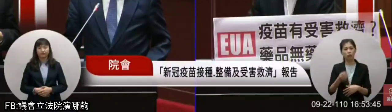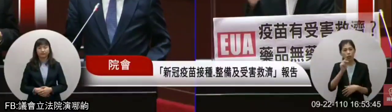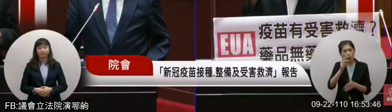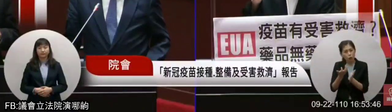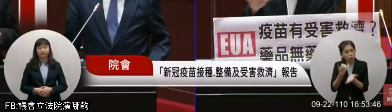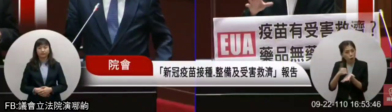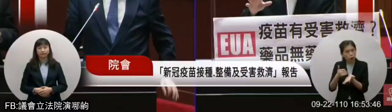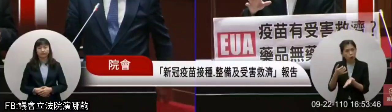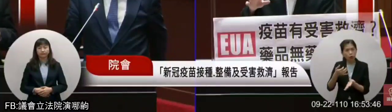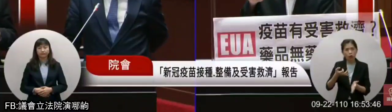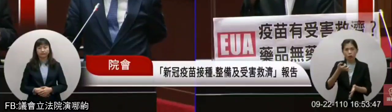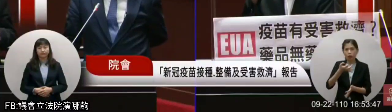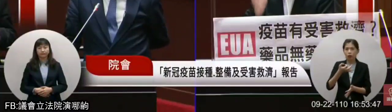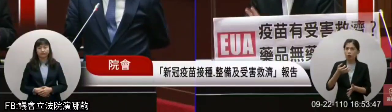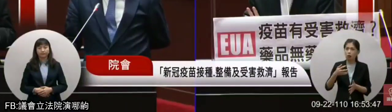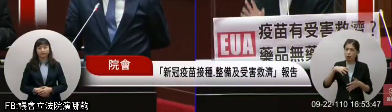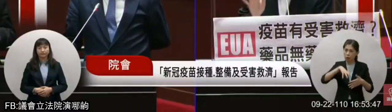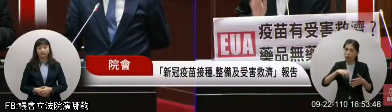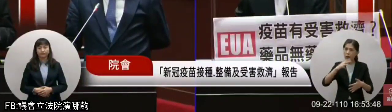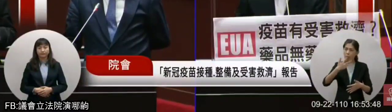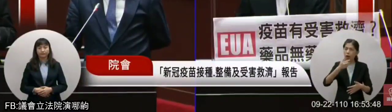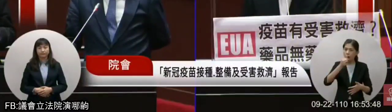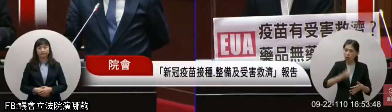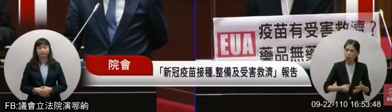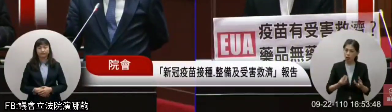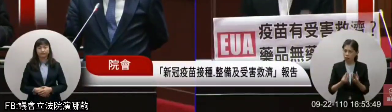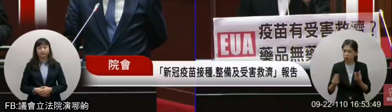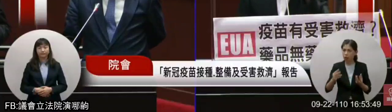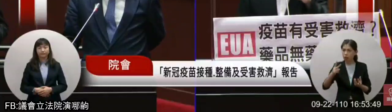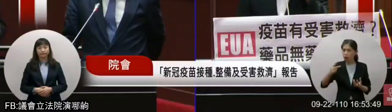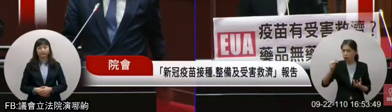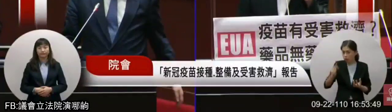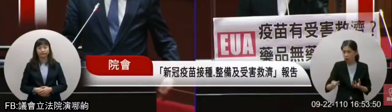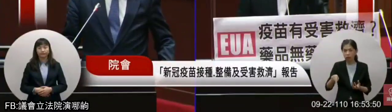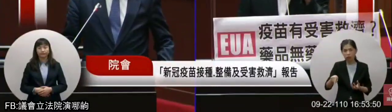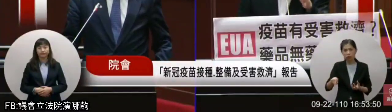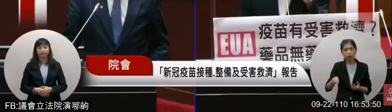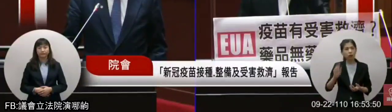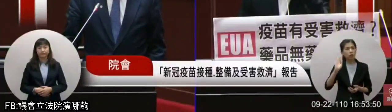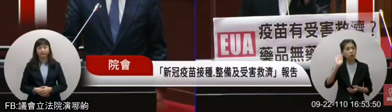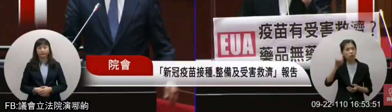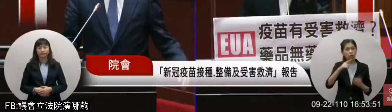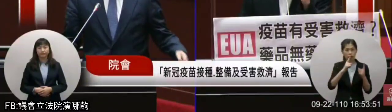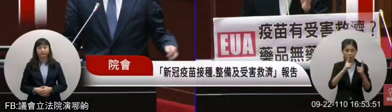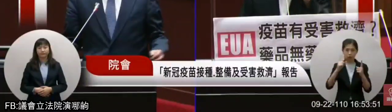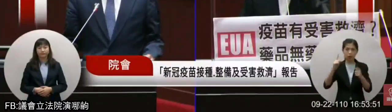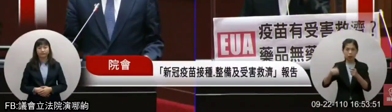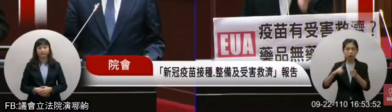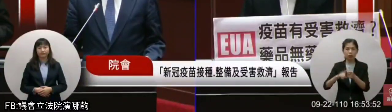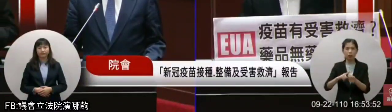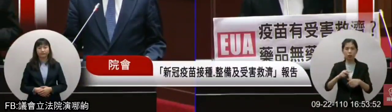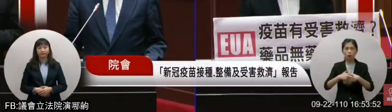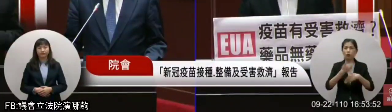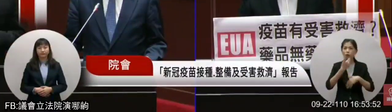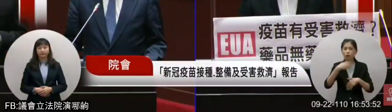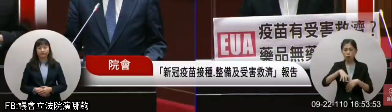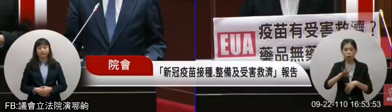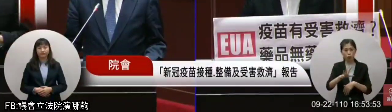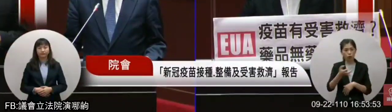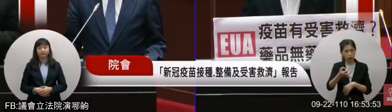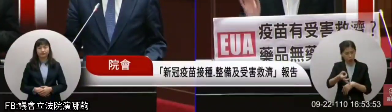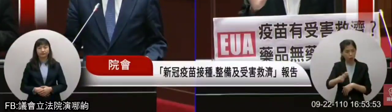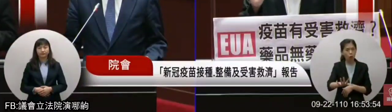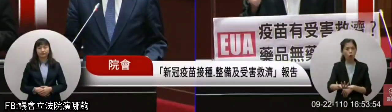当中编的8亿多当中，其实应该是有2亿多，在未来111年的卫福部的预算也有这笔钱要继续支